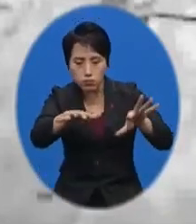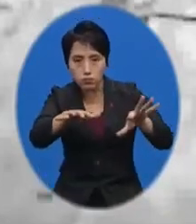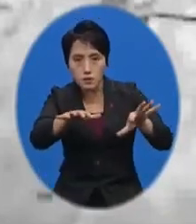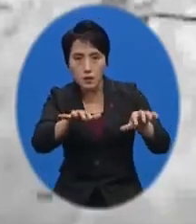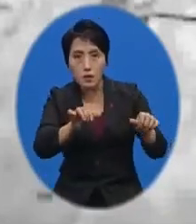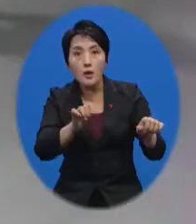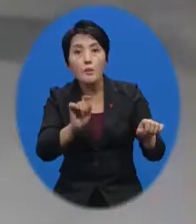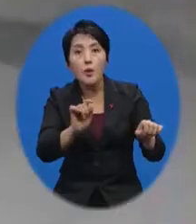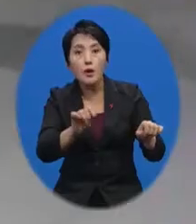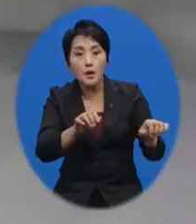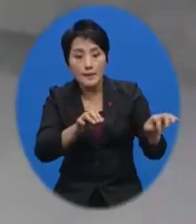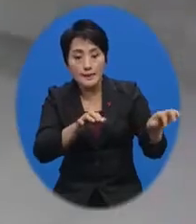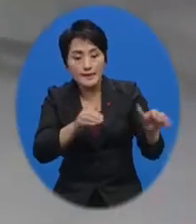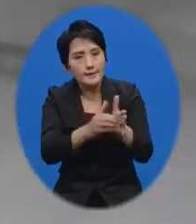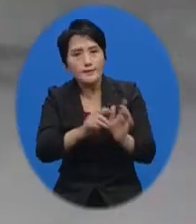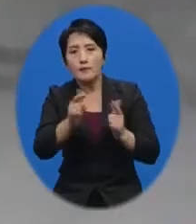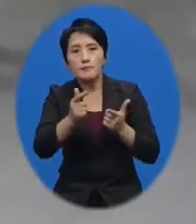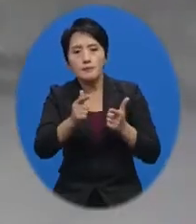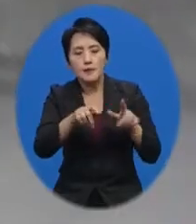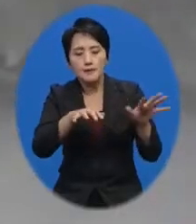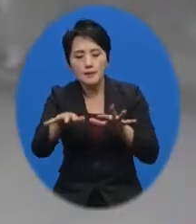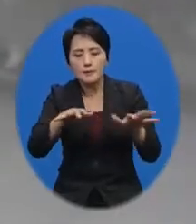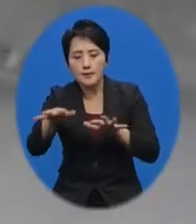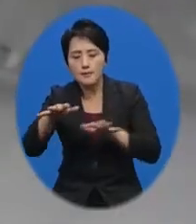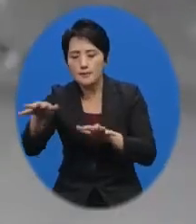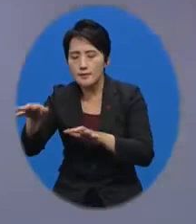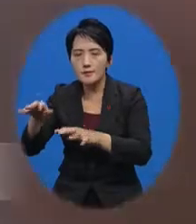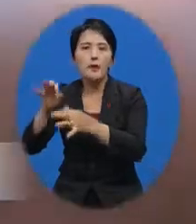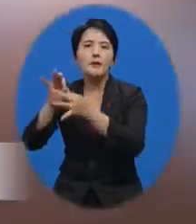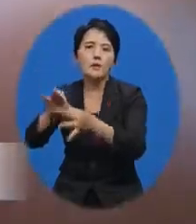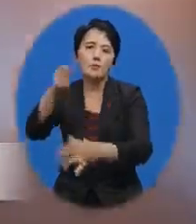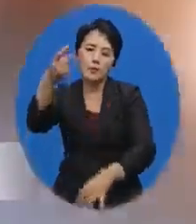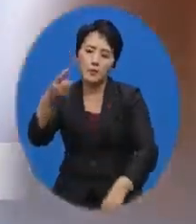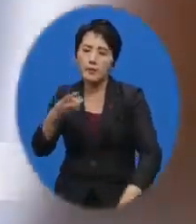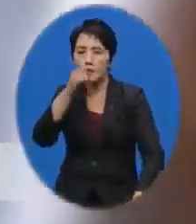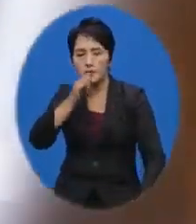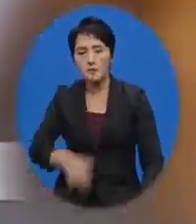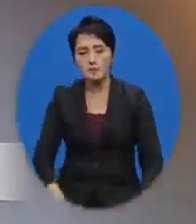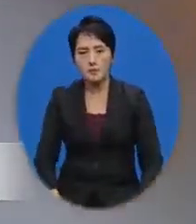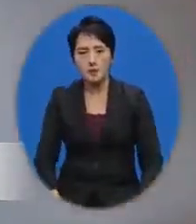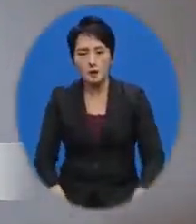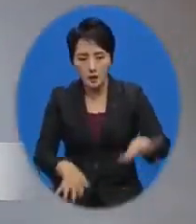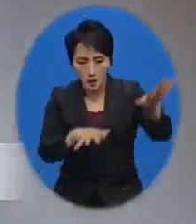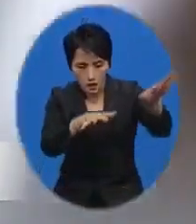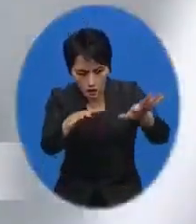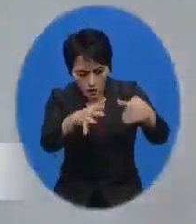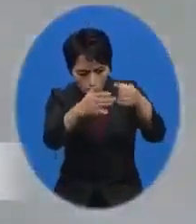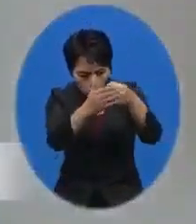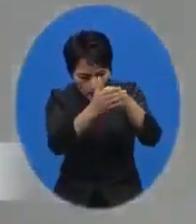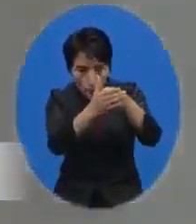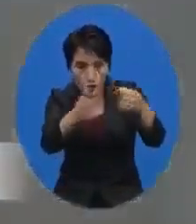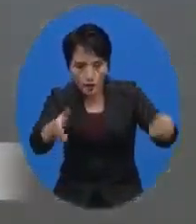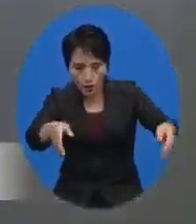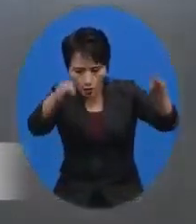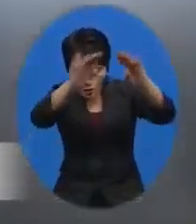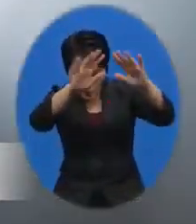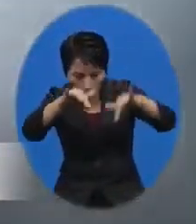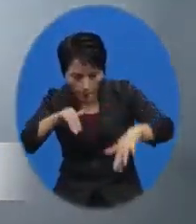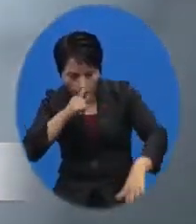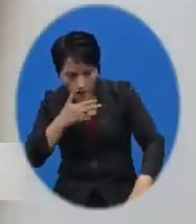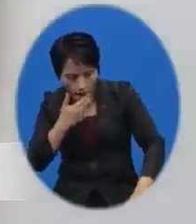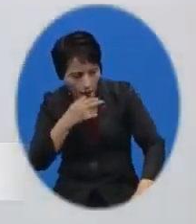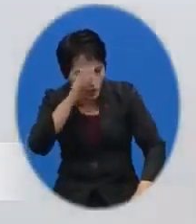한번 공포에 휩싸이기도 했습니다. 베네수엘라 정부는 지진에 따른 주요 시설의 손상이나 인명피해는